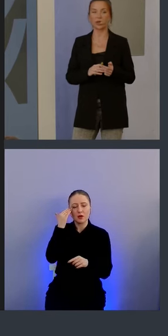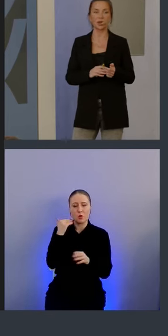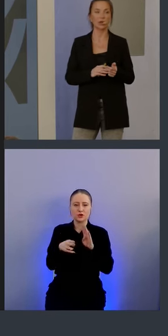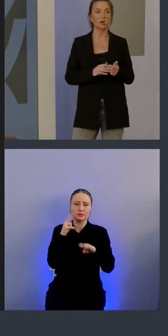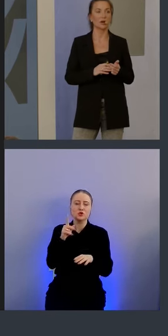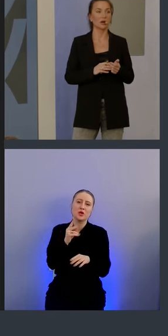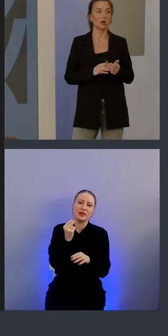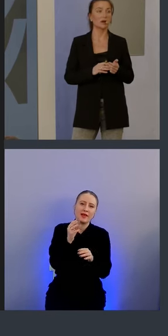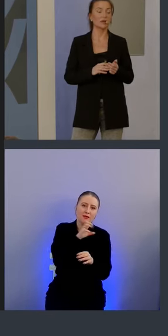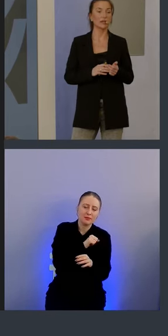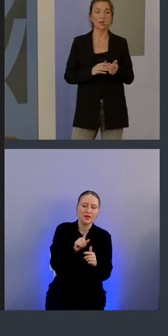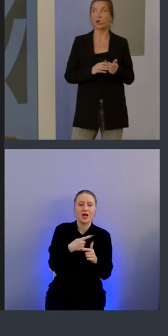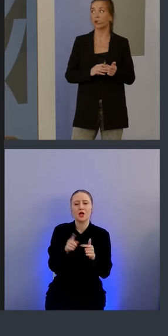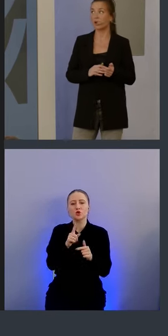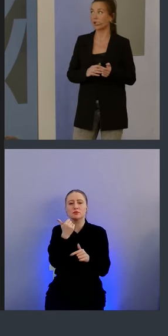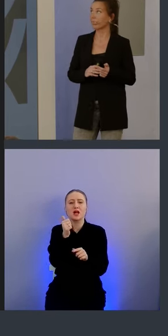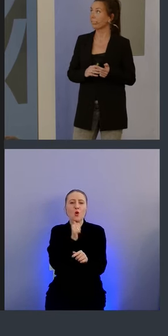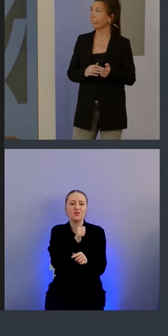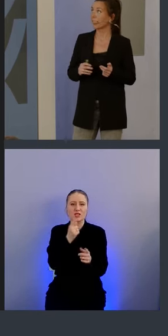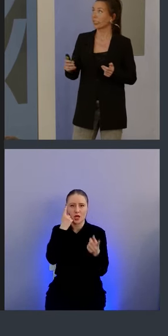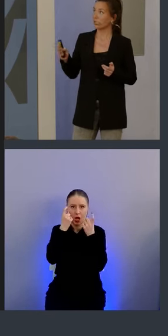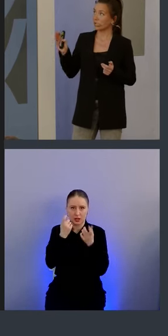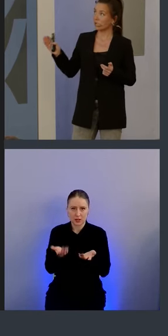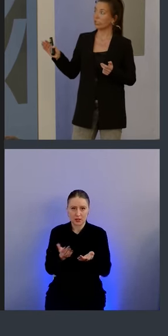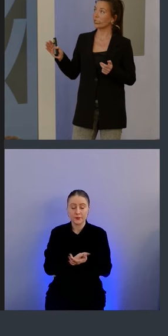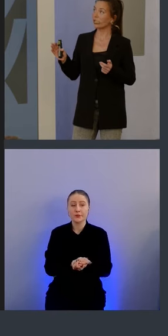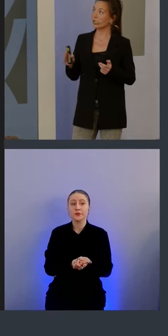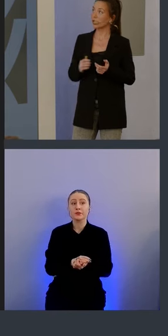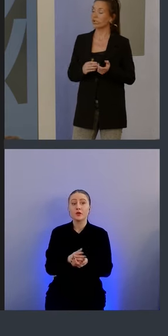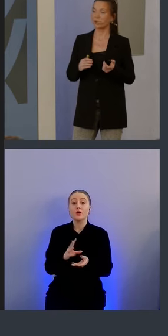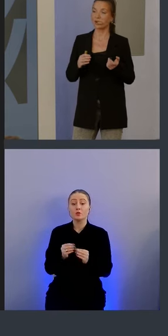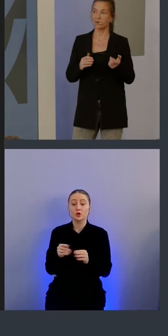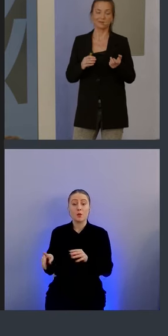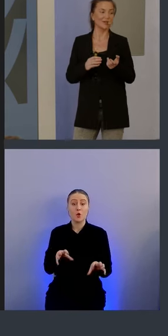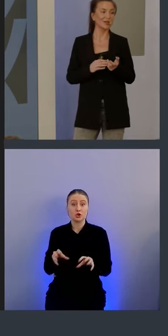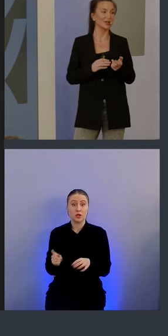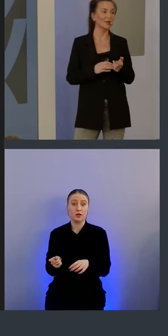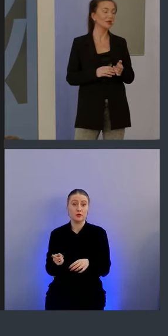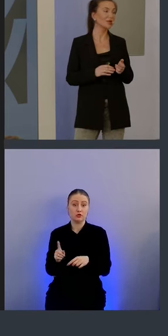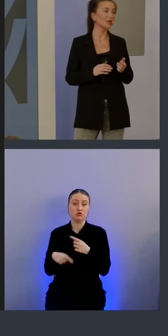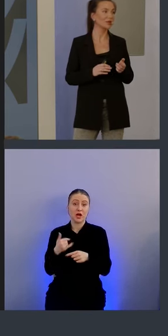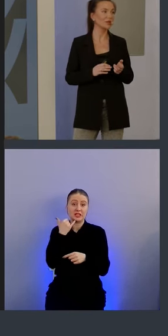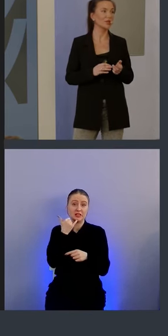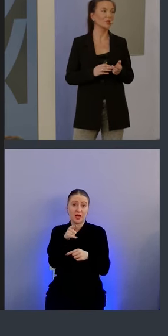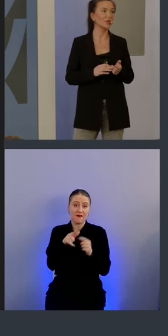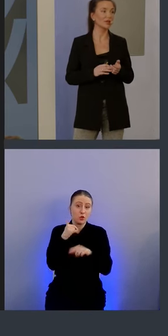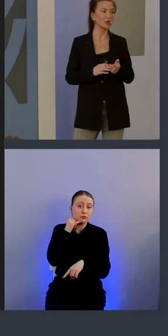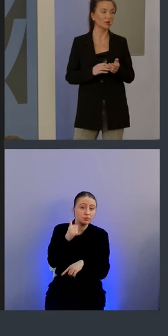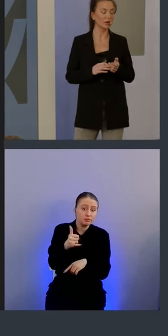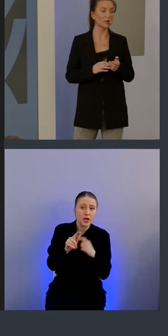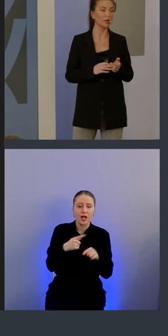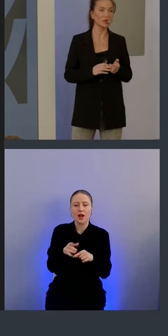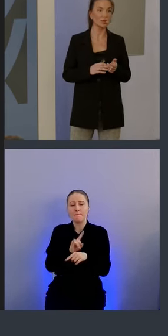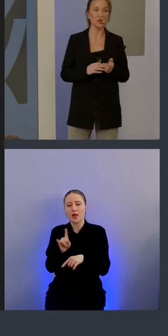либо какие-то конфиденциальные данные. Собственно, он приходит и через телефонный звонок, через